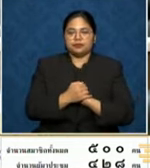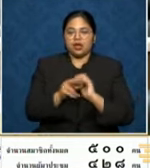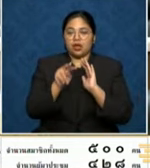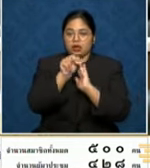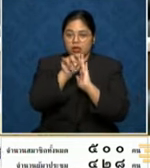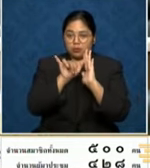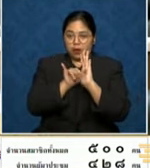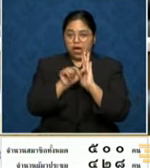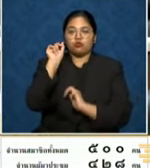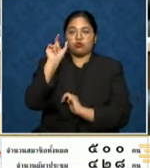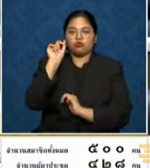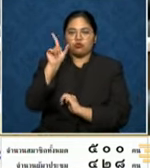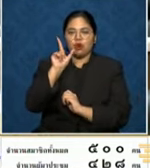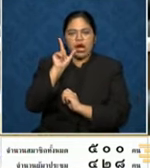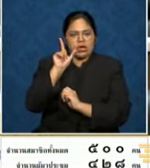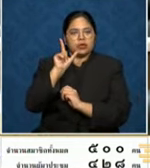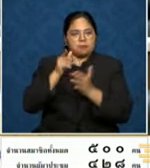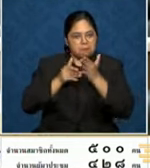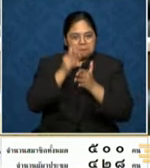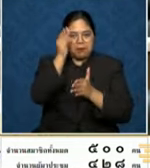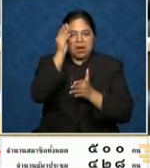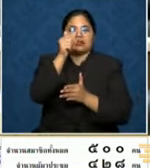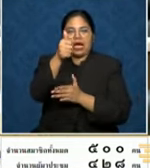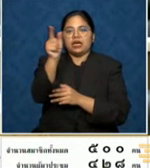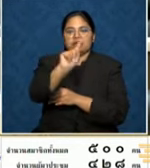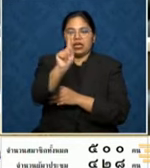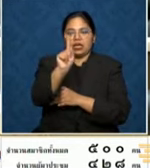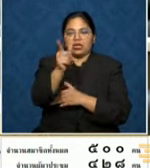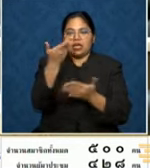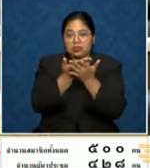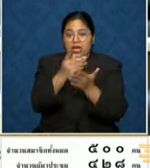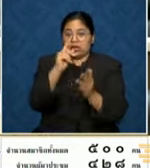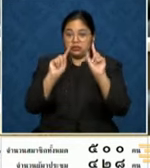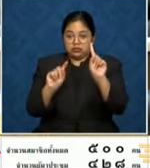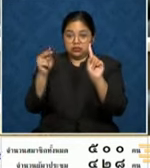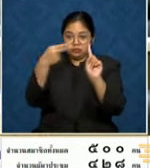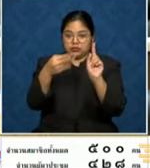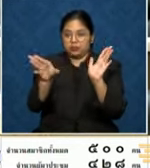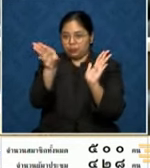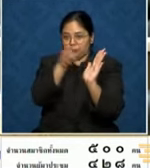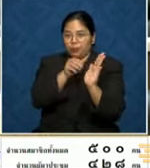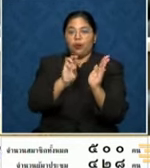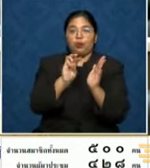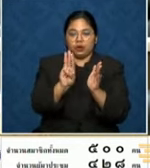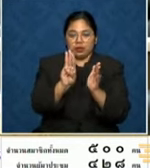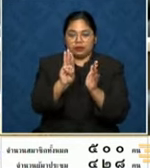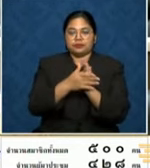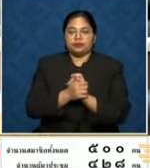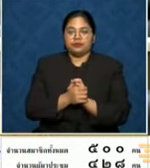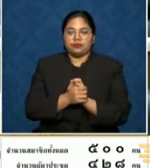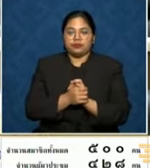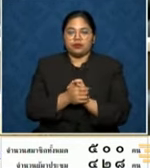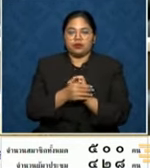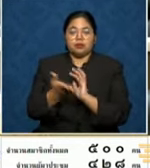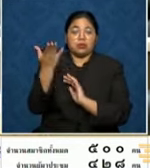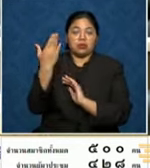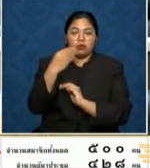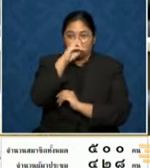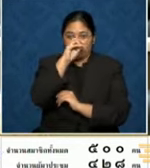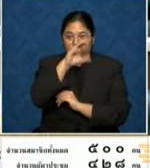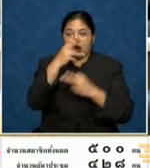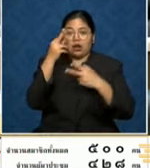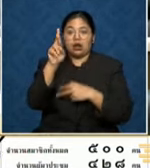ด่วนประสบผลสำเร็จก็คือ1เติมเงิน 10,000 บาทผ่านดิจิตอลวอลเล็ตเมื่อสักครู่ท่านรั